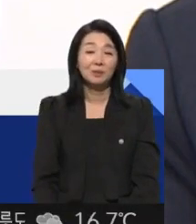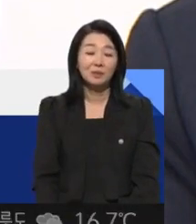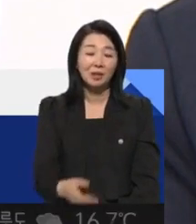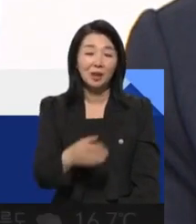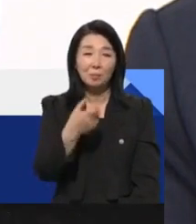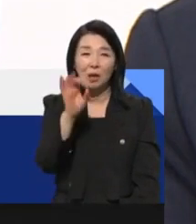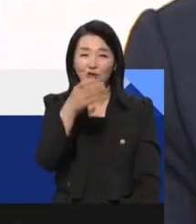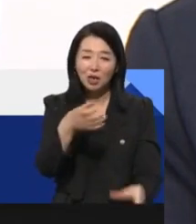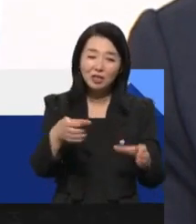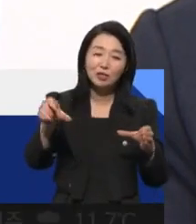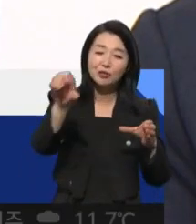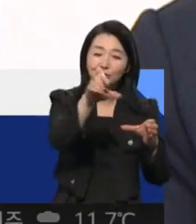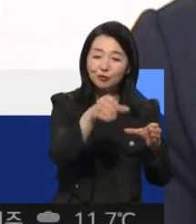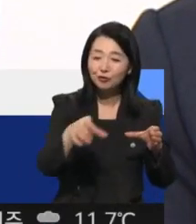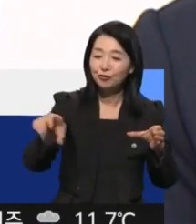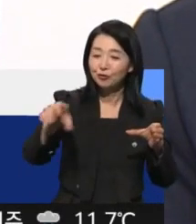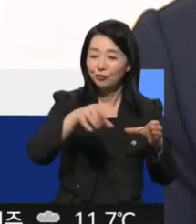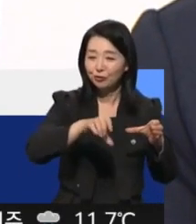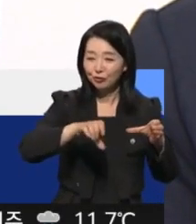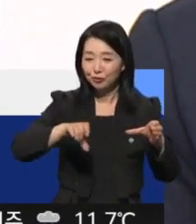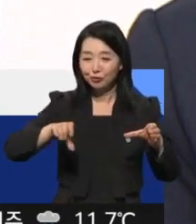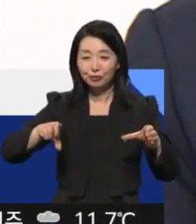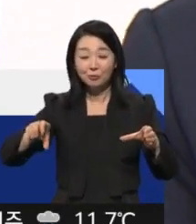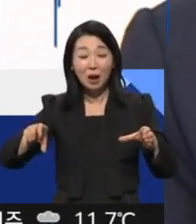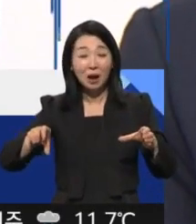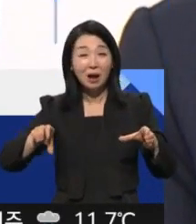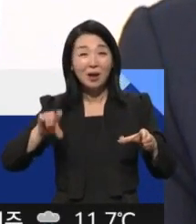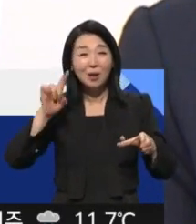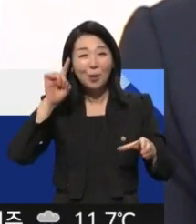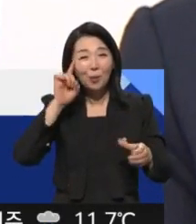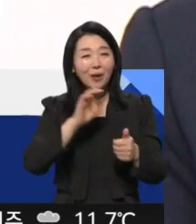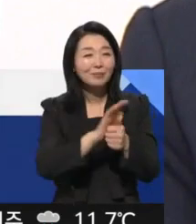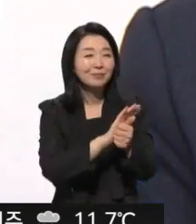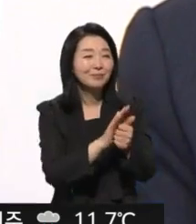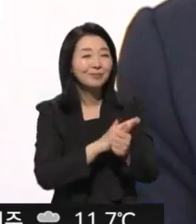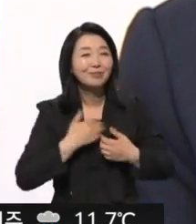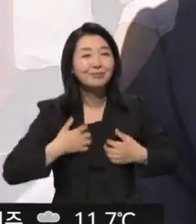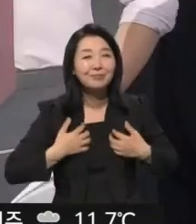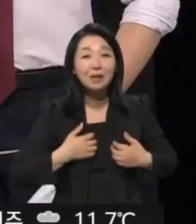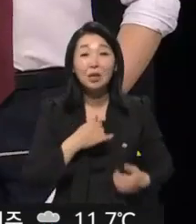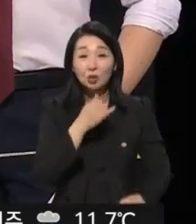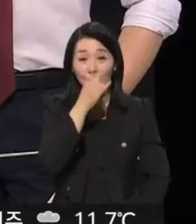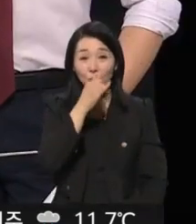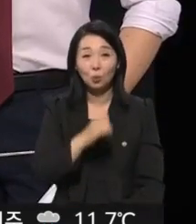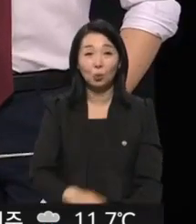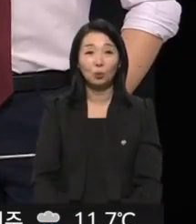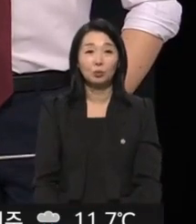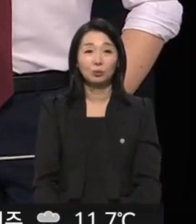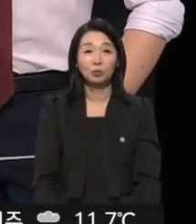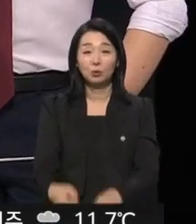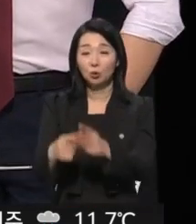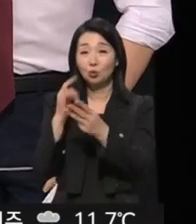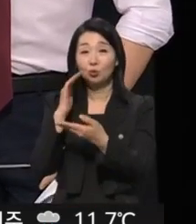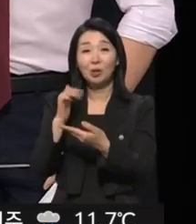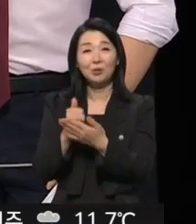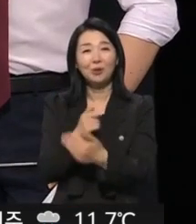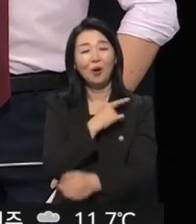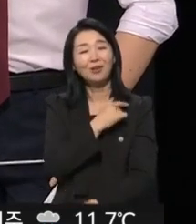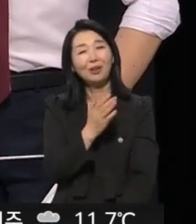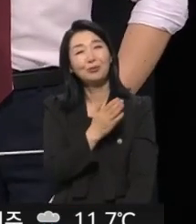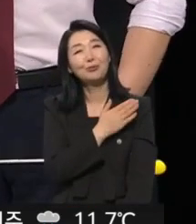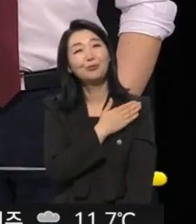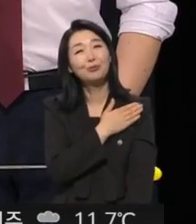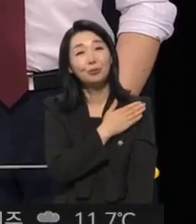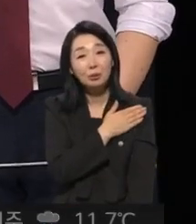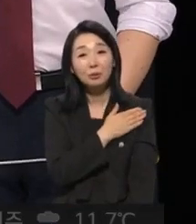다 따라주시고요. 다 일일이 아주 반갑게 맞아주시고. 실제로 윤 대통령은 이 어깨